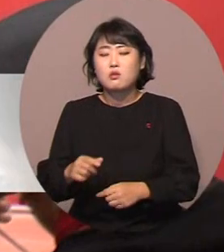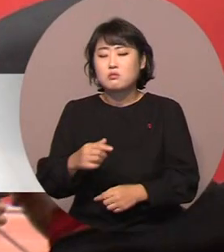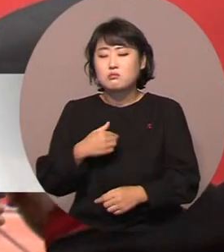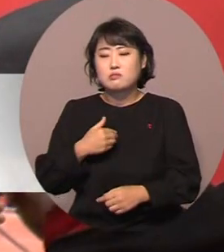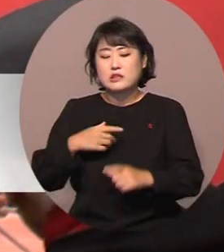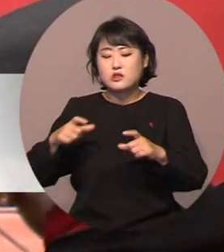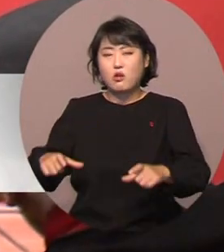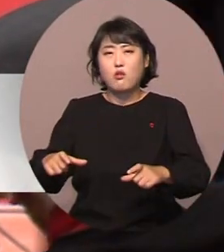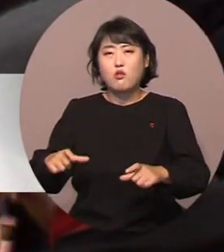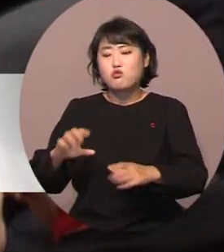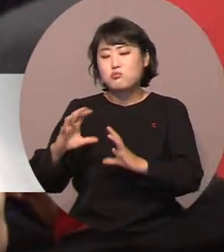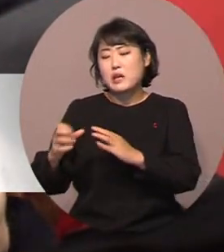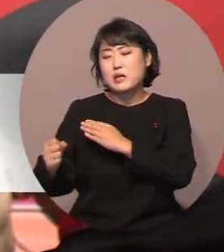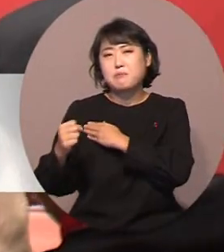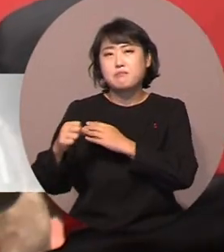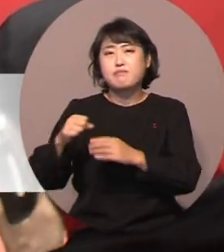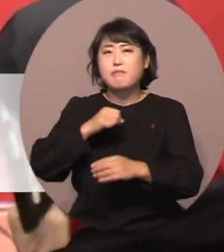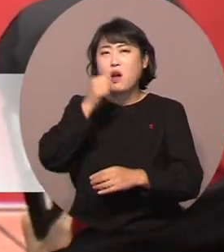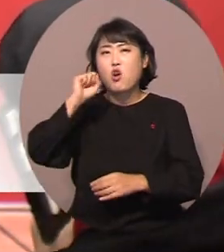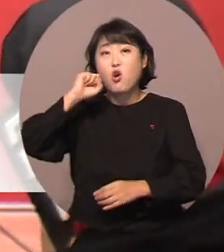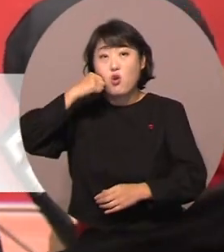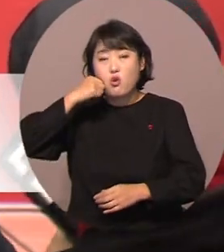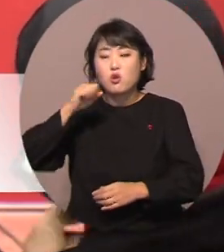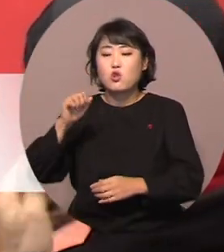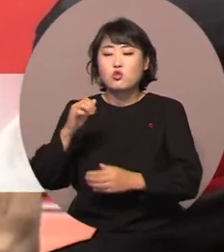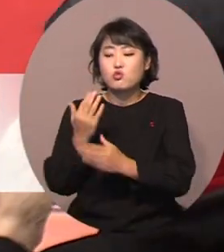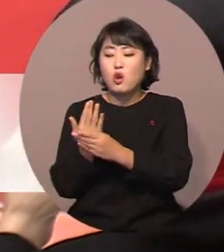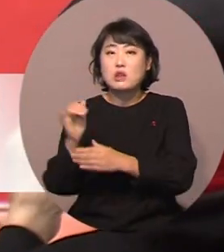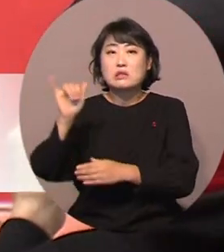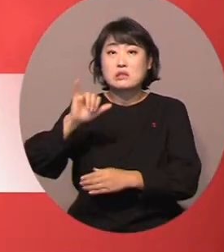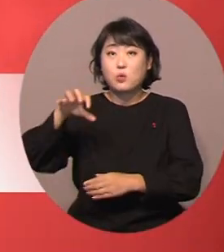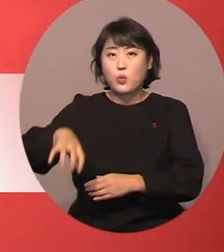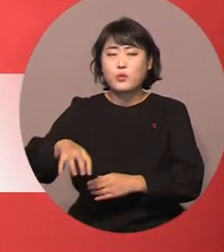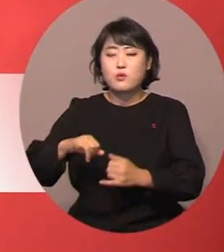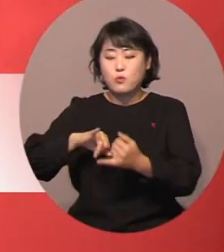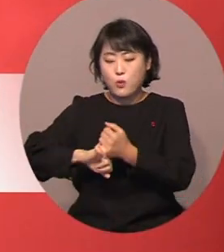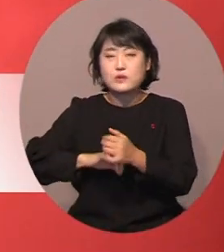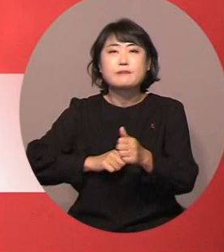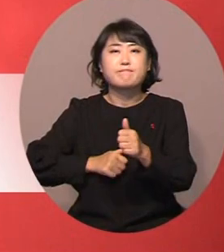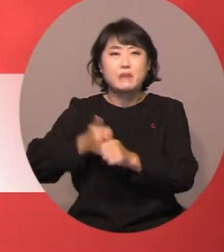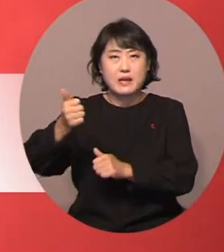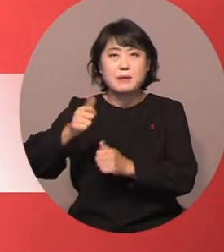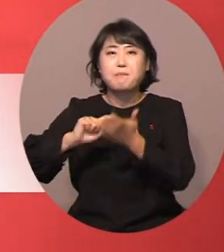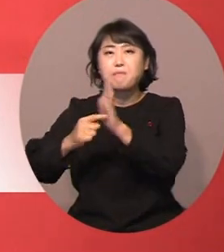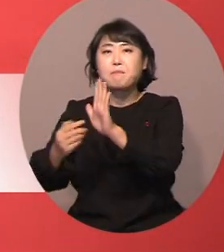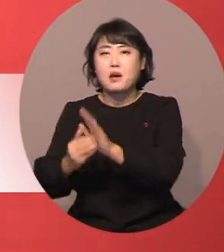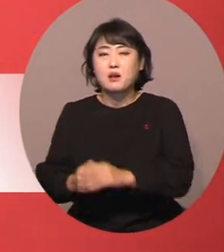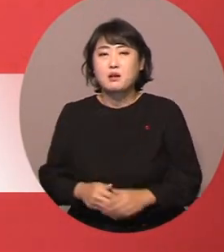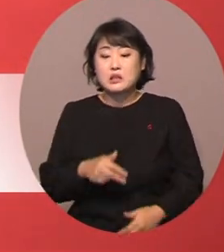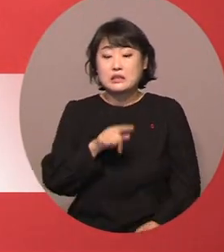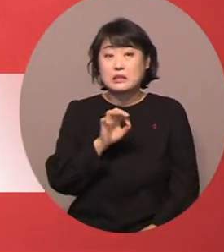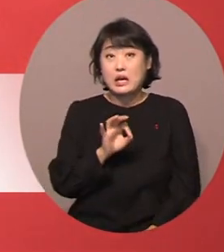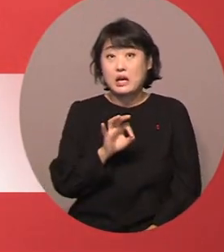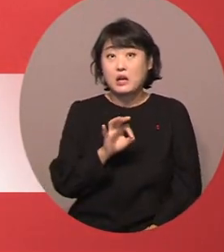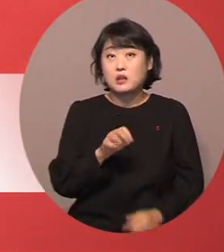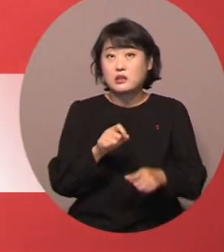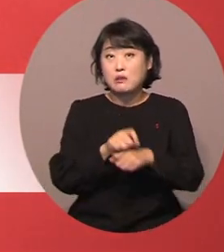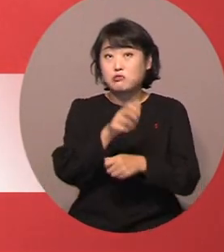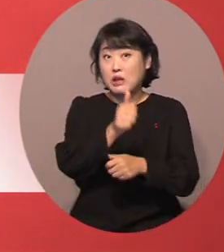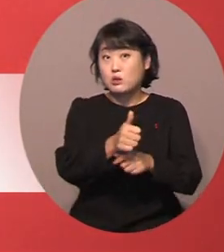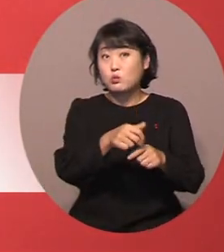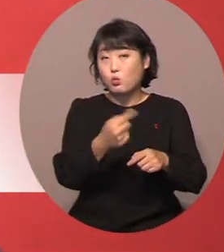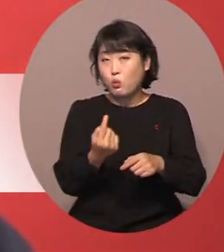자신의 지역구 유성 을에서 반드시 승리하겠다고 밝혔고 장 사무총장도 힘을 실어 달라고